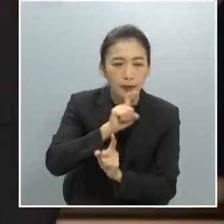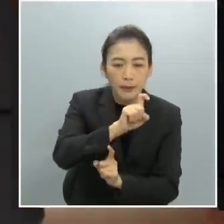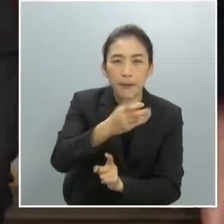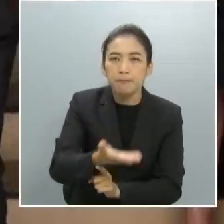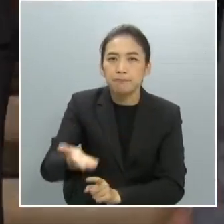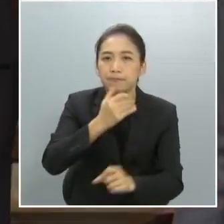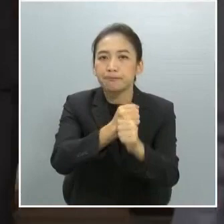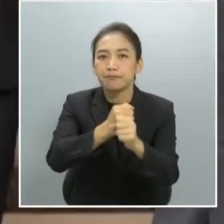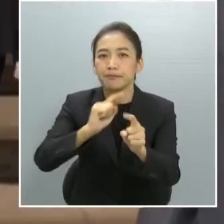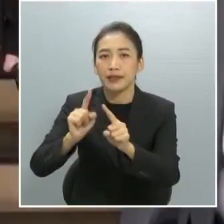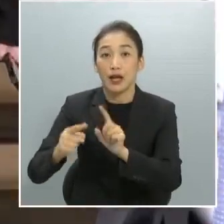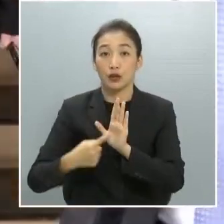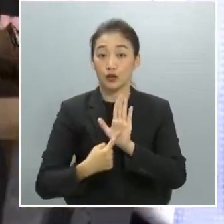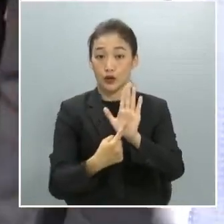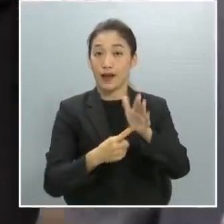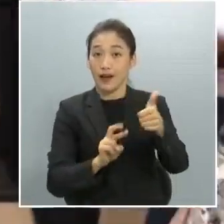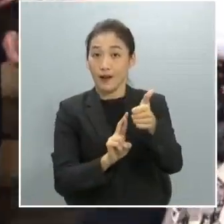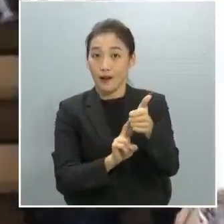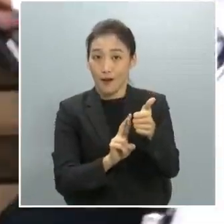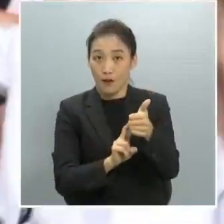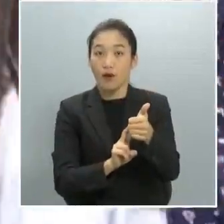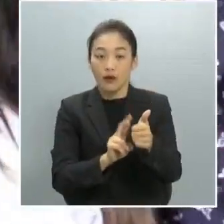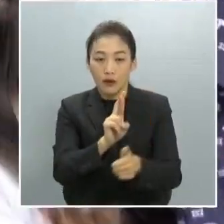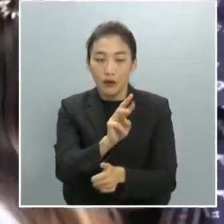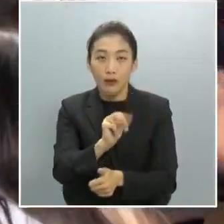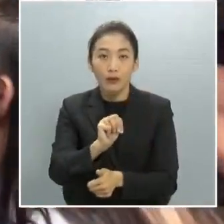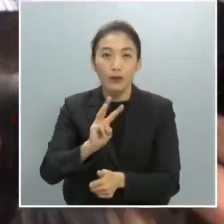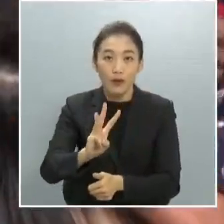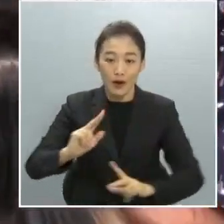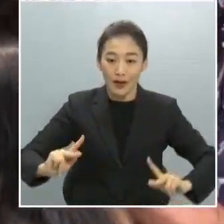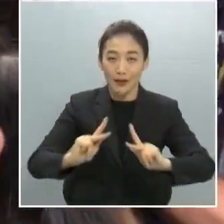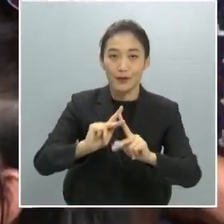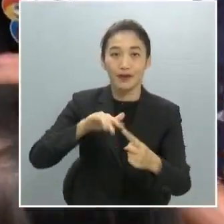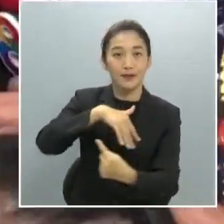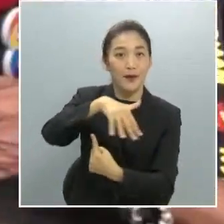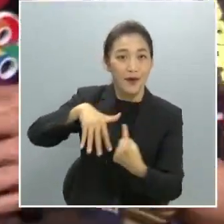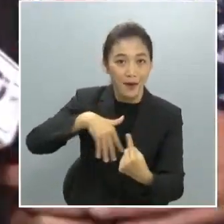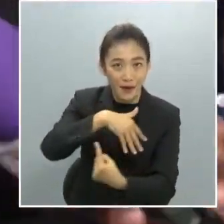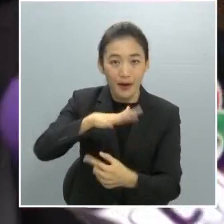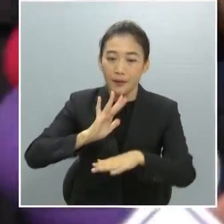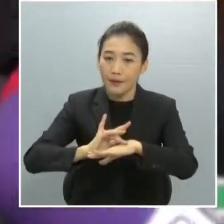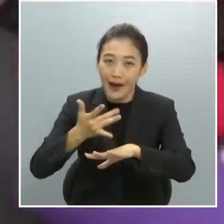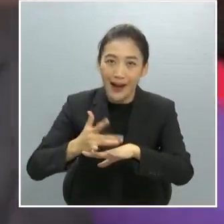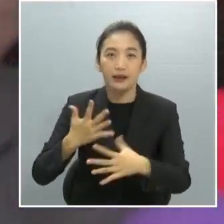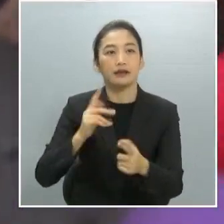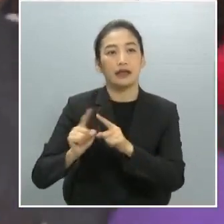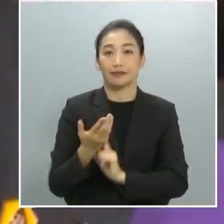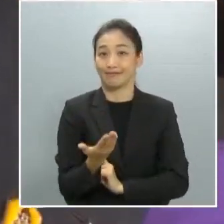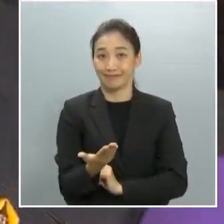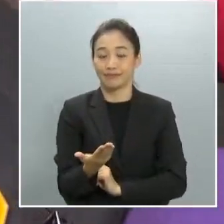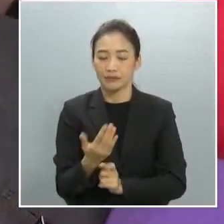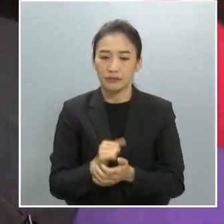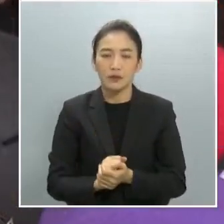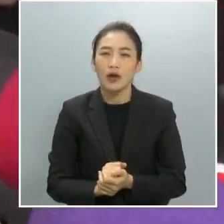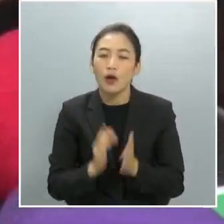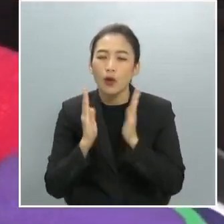รรณรองนายกรัฐมนตรีและรัฐมนตรีว่าการกระทรวงทรัพยากรธรรมชาติและสิ่งแวดล้อมผู้สื่อข่าวถามว่าได้พูดคุยกับพลเอกประวิ